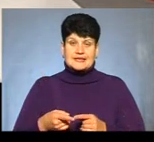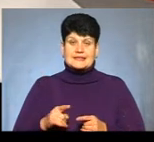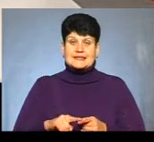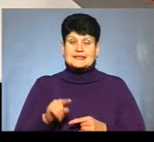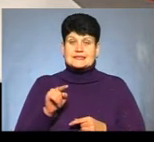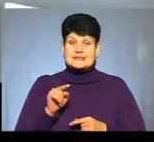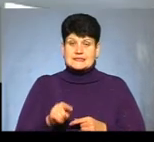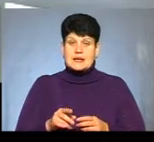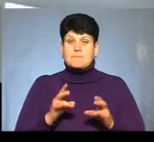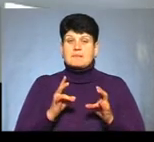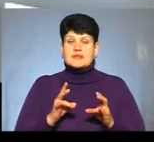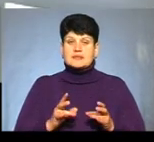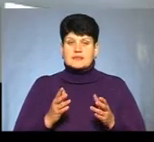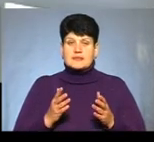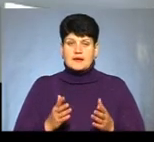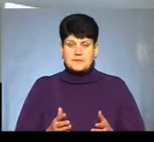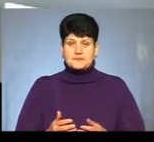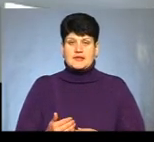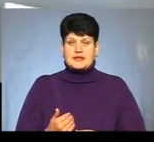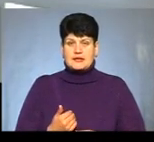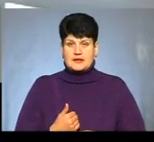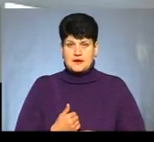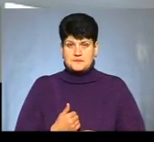Перш за все, що це біда.